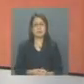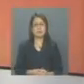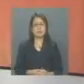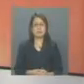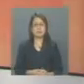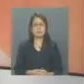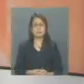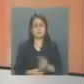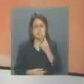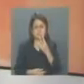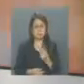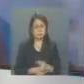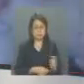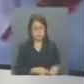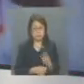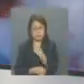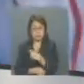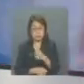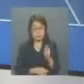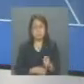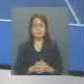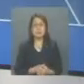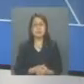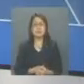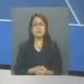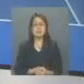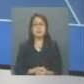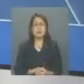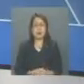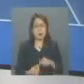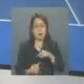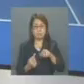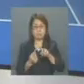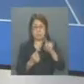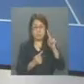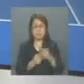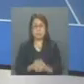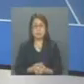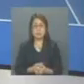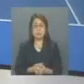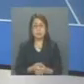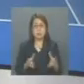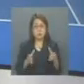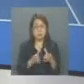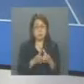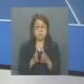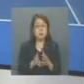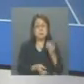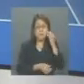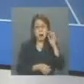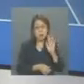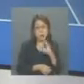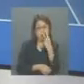ในการแข่งขันเทนนิส ATP ทัวร์รายการซิตเตอร์อินเตอร์เนชั่นแนลในรอบแรกนะคะแฟนเทนนิสเจ้าถิ่นนั้นคงต้องผิดหวังเพราะว่าเลตัน